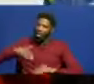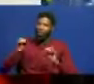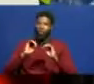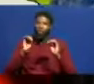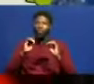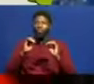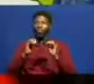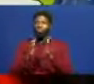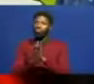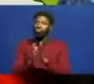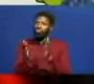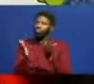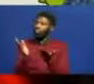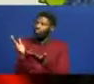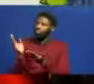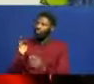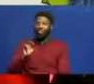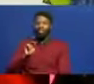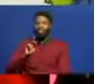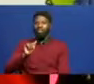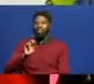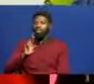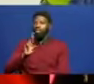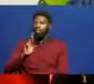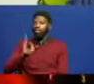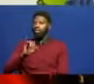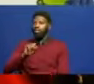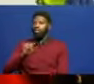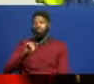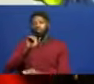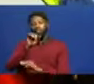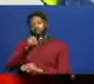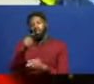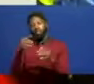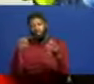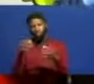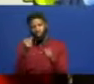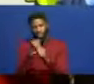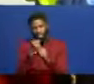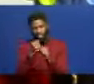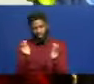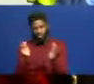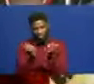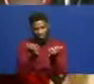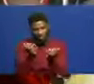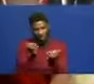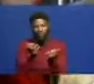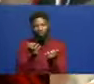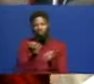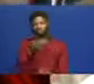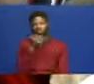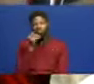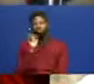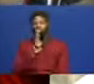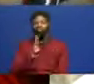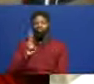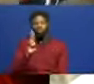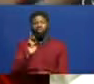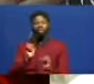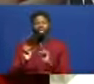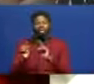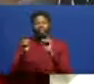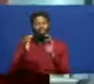The beneficiary Harrison Karisa urged his fellow operators and SMEs to make good use of the Hustler Fund to expand